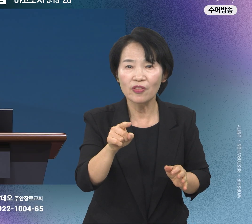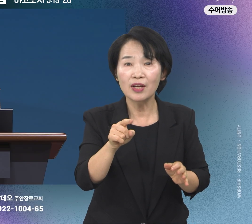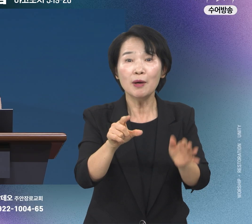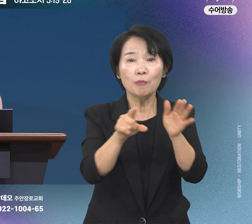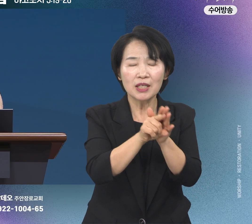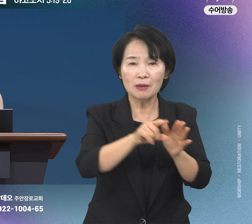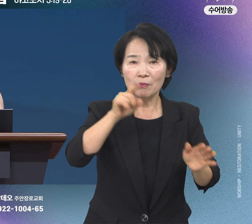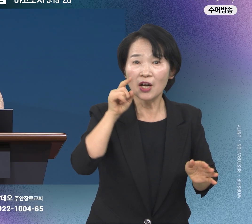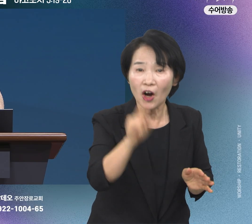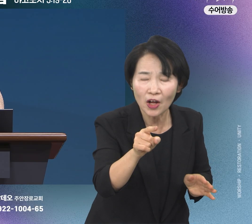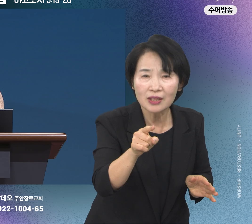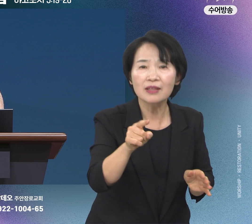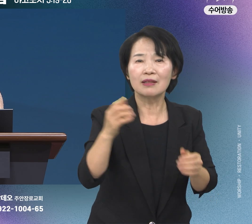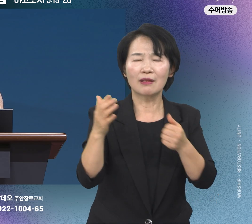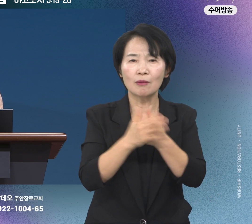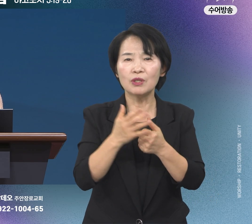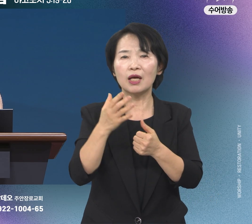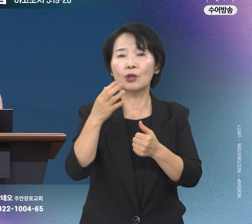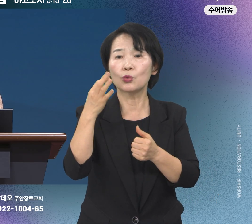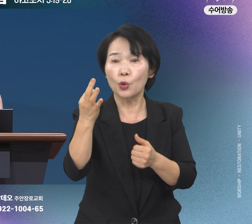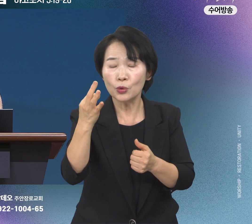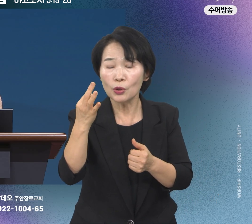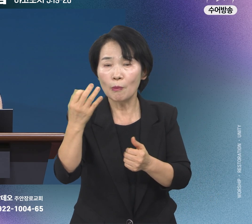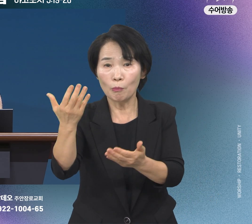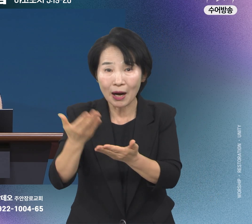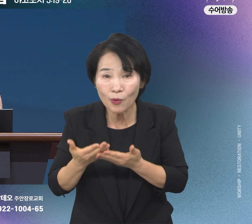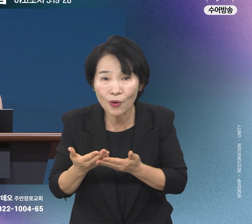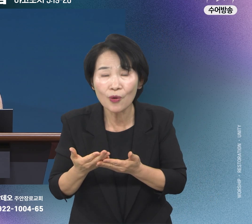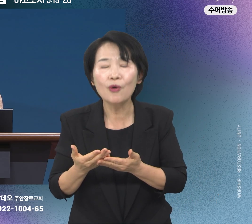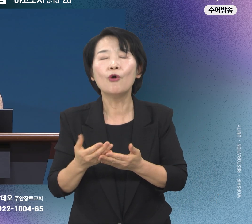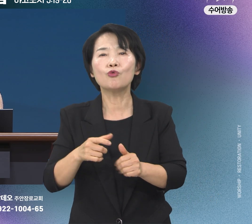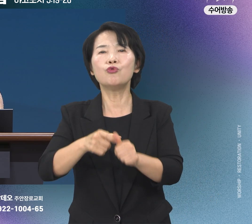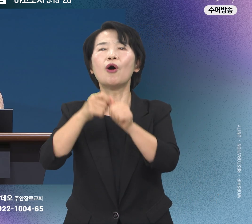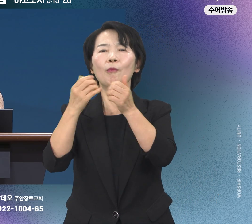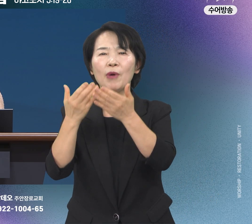하나만으로 구원을 얻을 수 있다. 그 구원이라는 것을 이야기하시는 거예요.